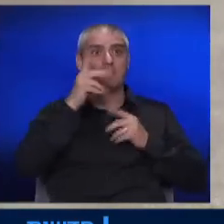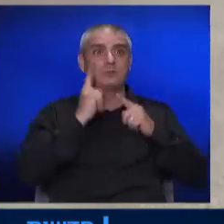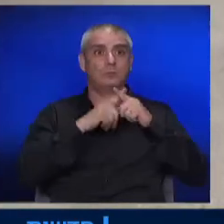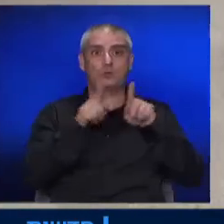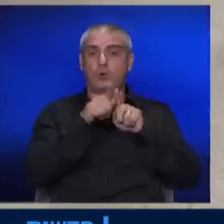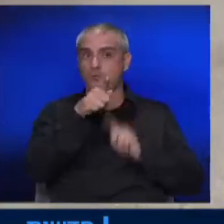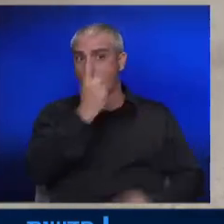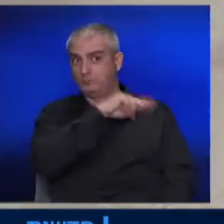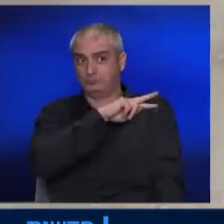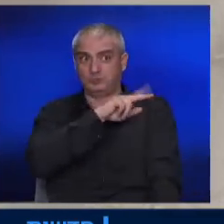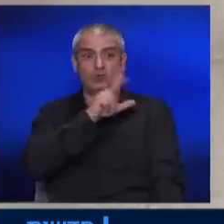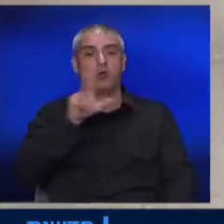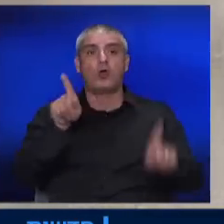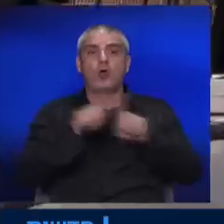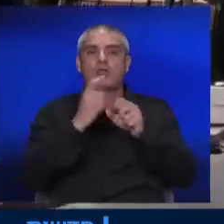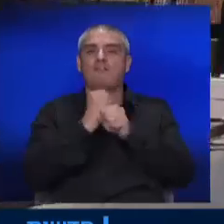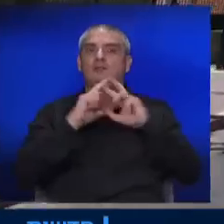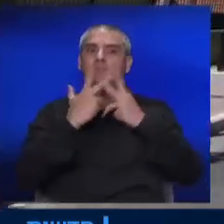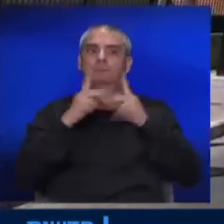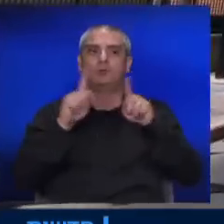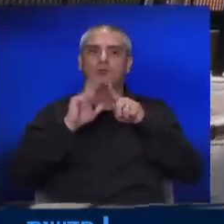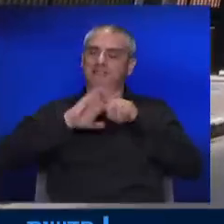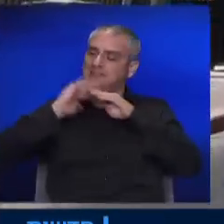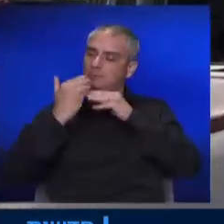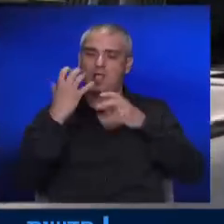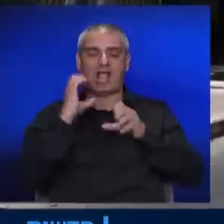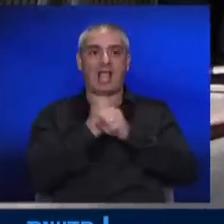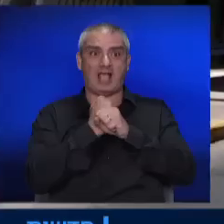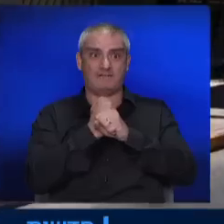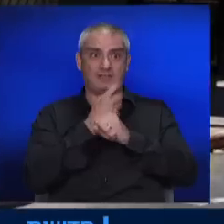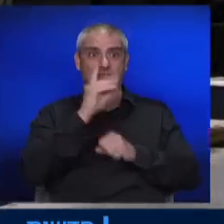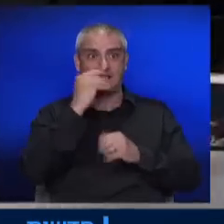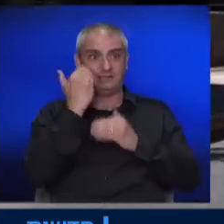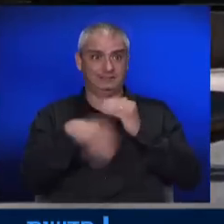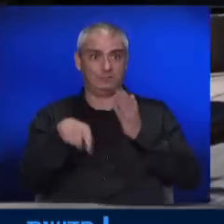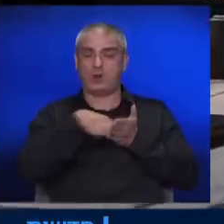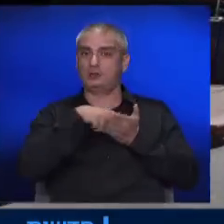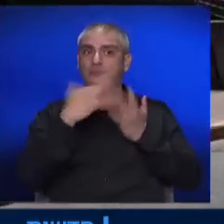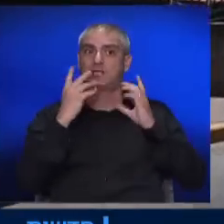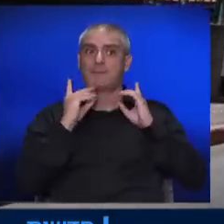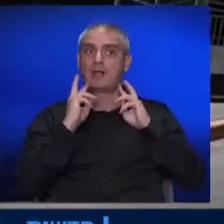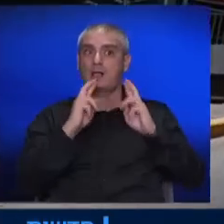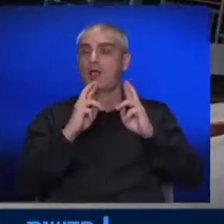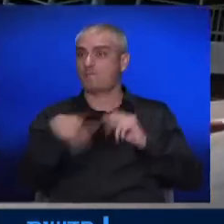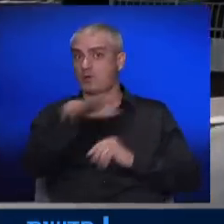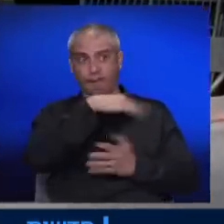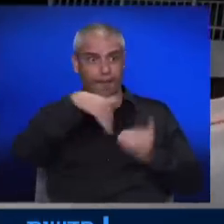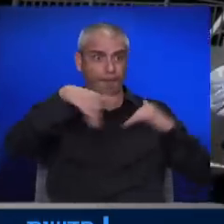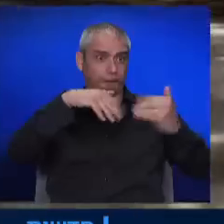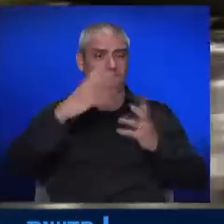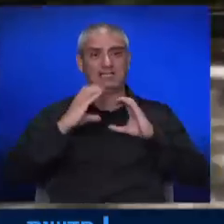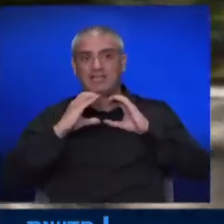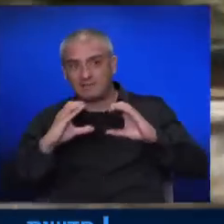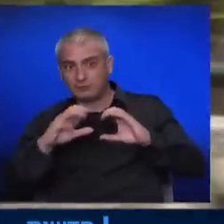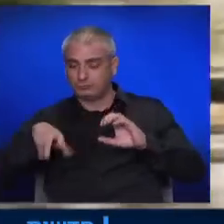אותה עבודה ציבורית, עם אותו ציפוי אבן. בדליה סיימו לא מזמן לשפץ כמה רחובות. אתם יודעים, לסלול כביש, מדרכה, שיהיה יפה